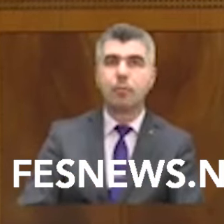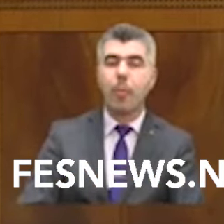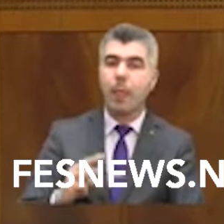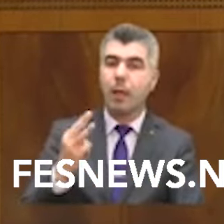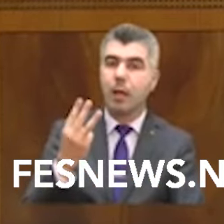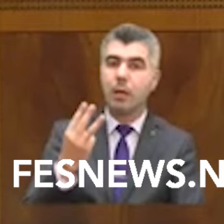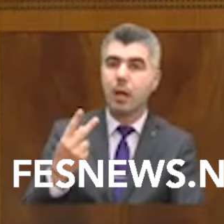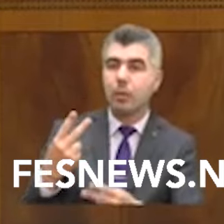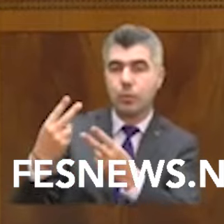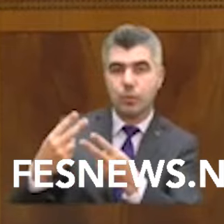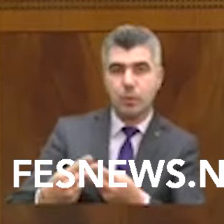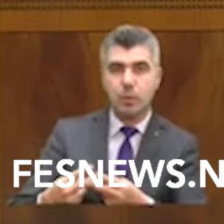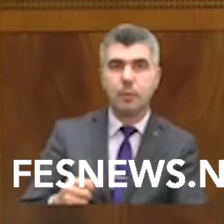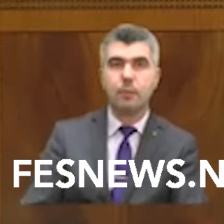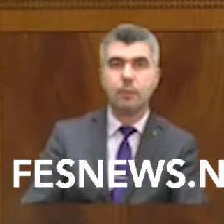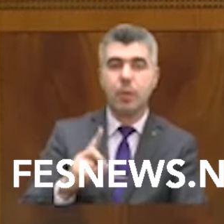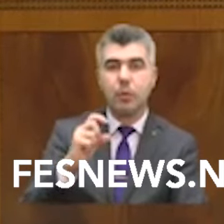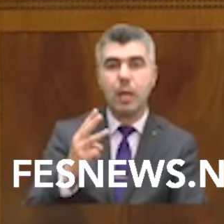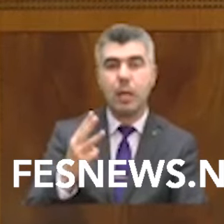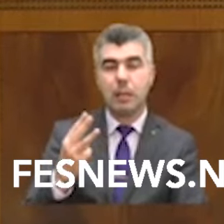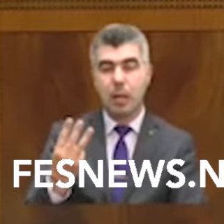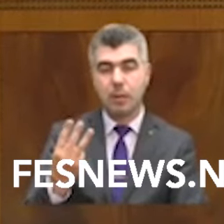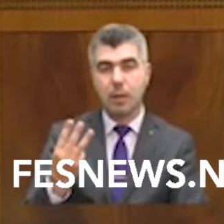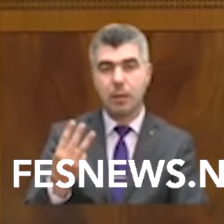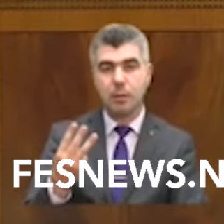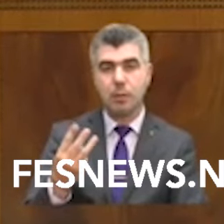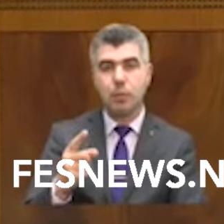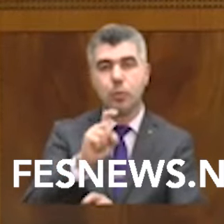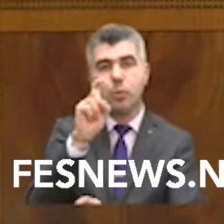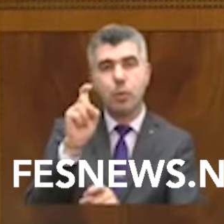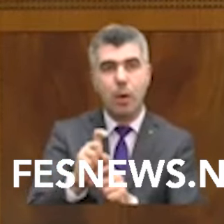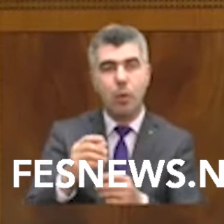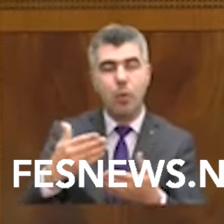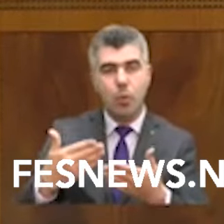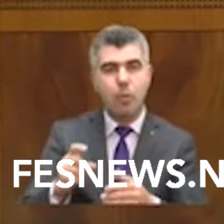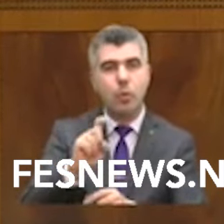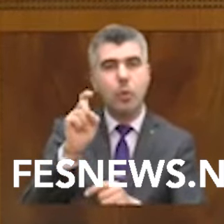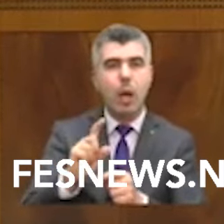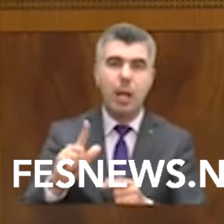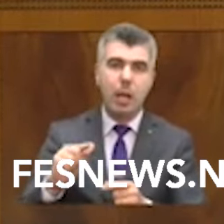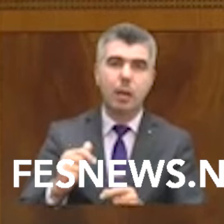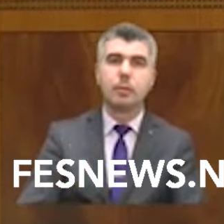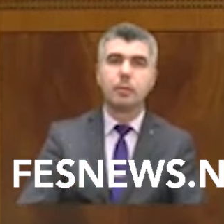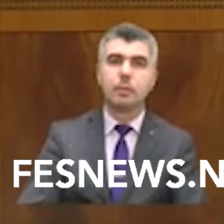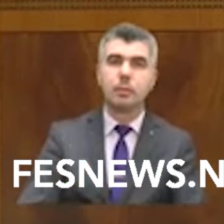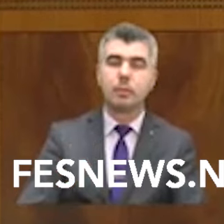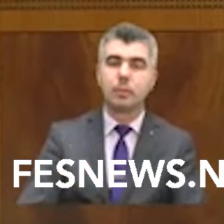المرات، والشهر الثالث جينا للسؤال اللي فات، واليوم جينا للسؤال اللي كاين.